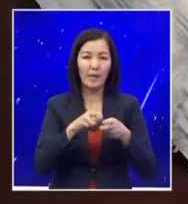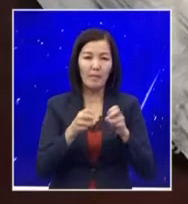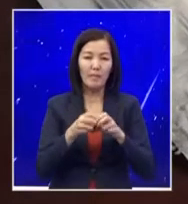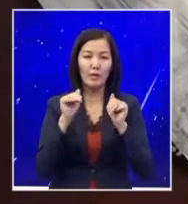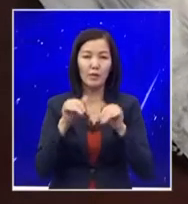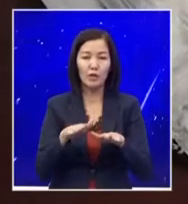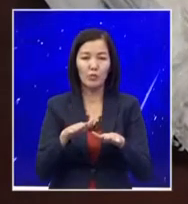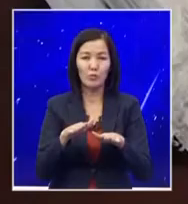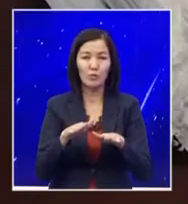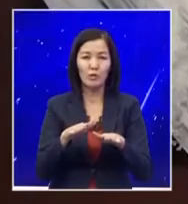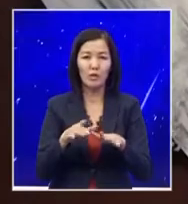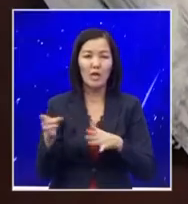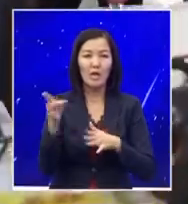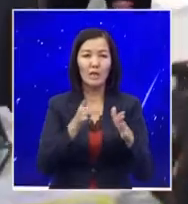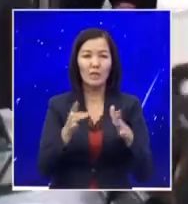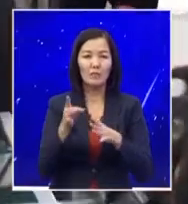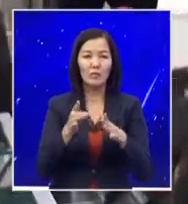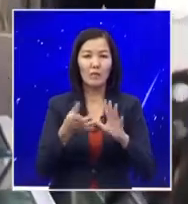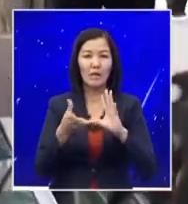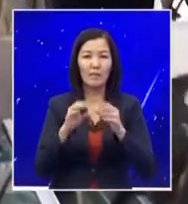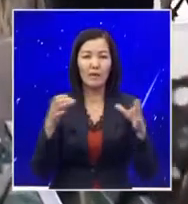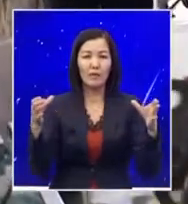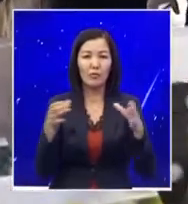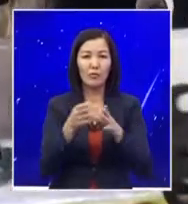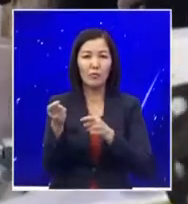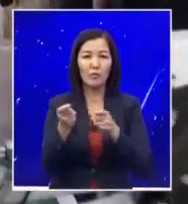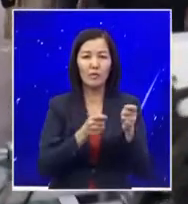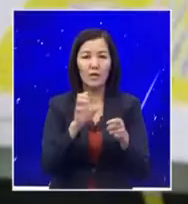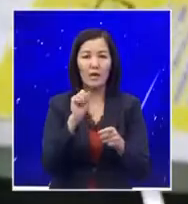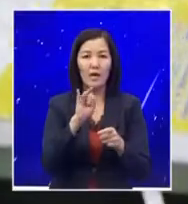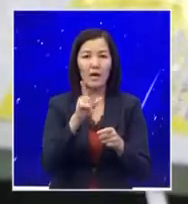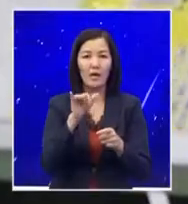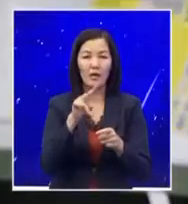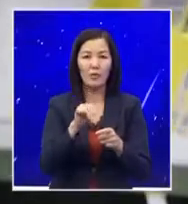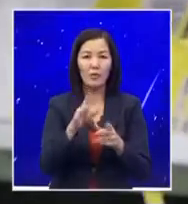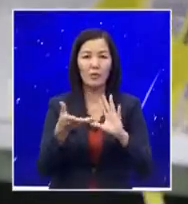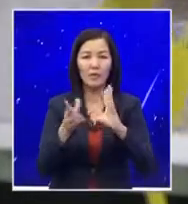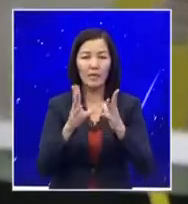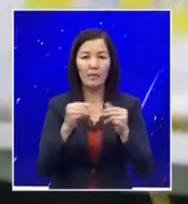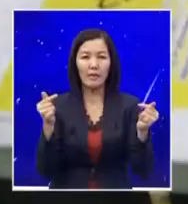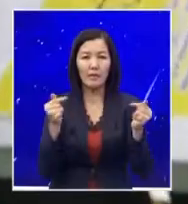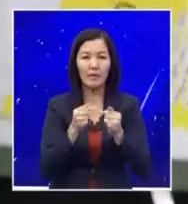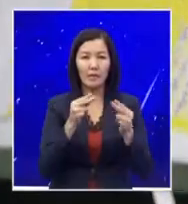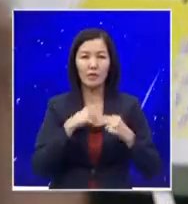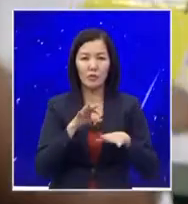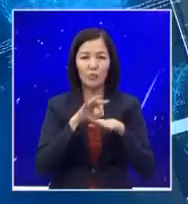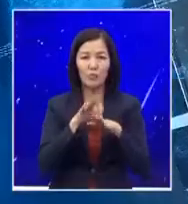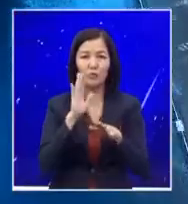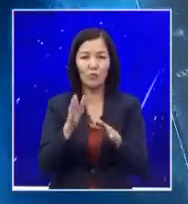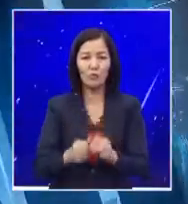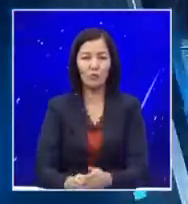мәселелерді шешу бойынша республикалық мониторинг топ жетекшісі Айгул Соловьева сараптамаға сәйкес жұмыс жүргізетін